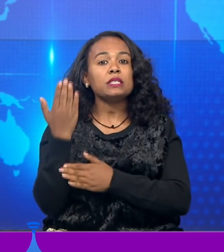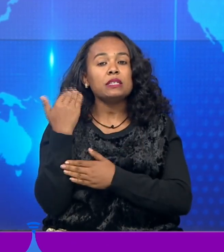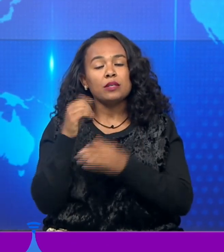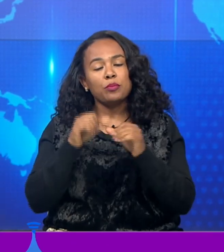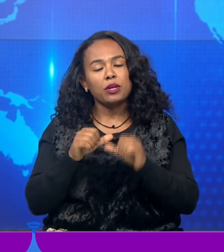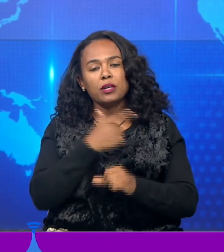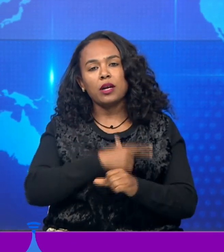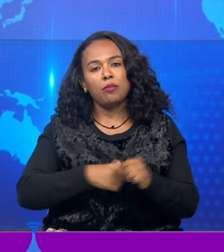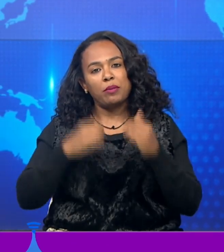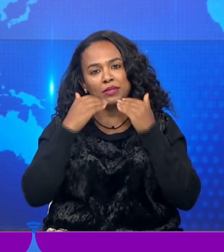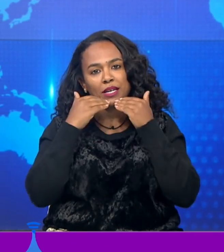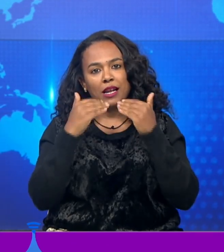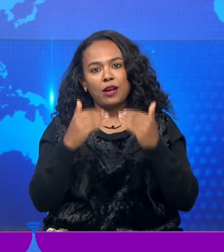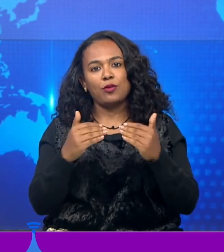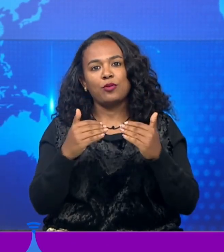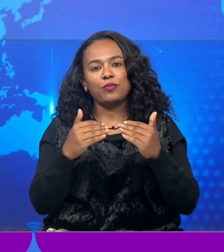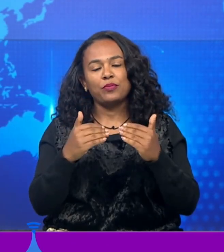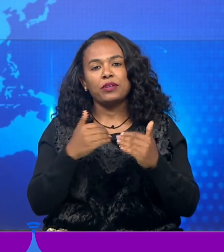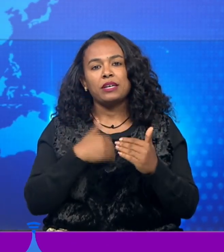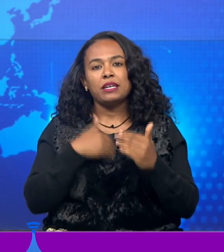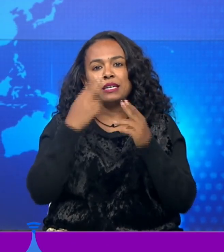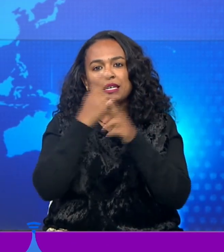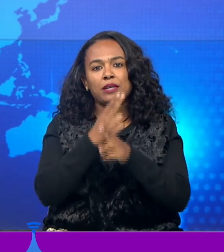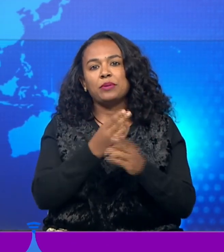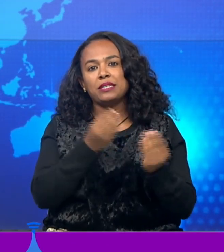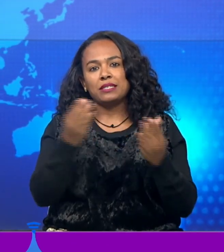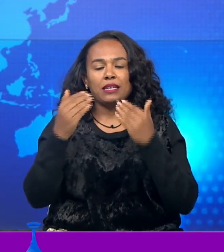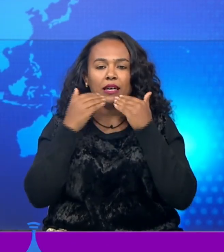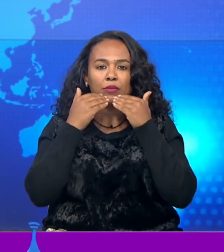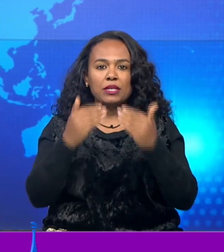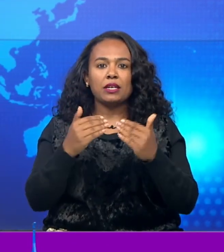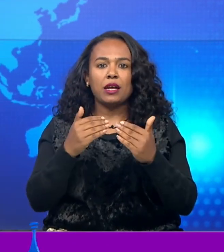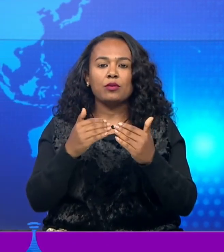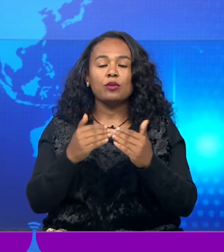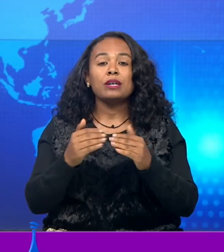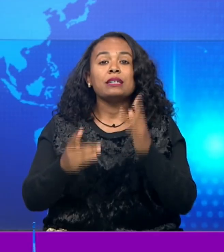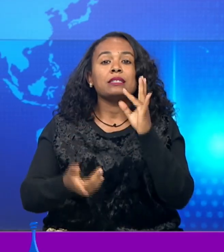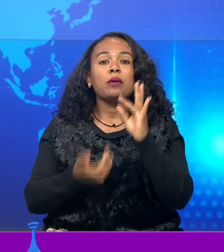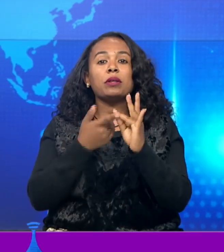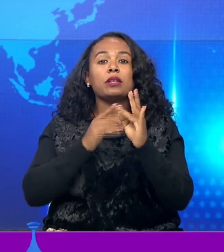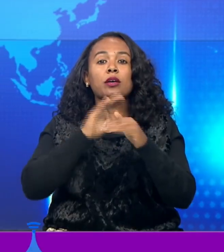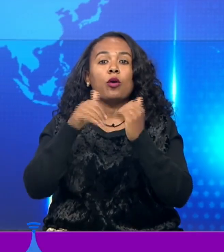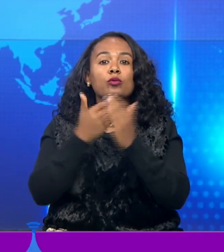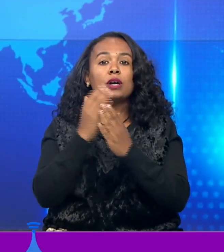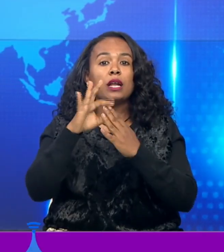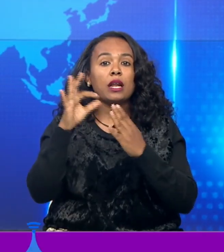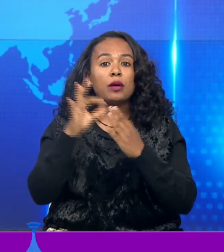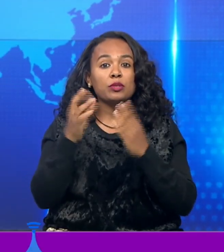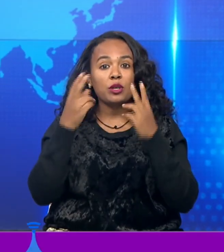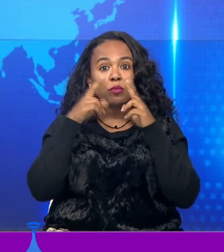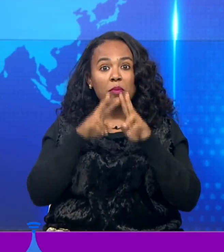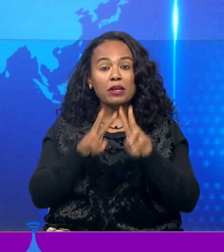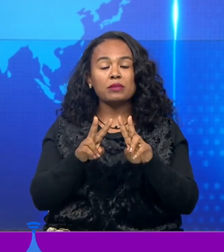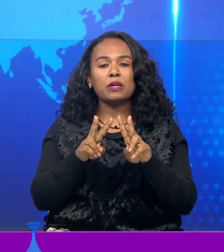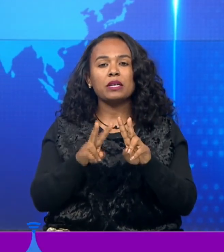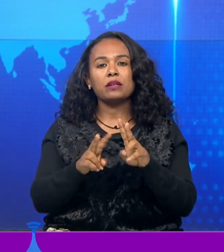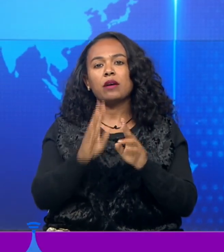ቆይታ ከልብ አመሰግናለሁ። ክብር ይስጥልኝ። አመሰግናለሁ። ሰባተኛው ጠቅላላ ምርጫን በማስመልከት